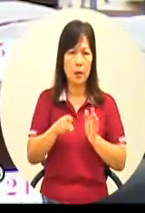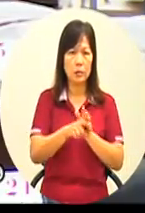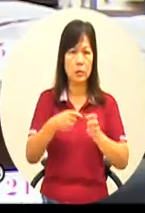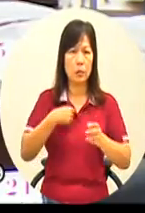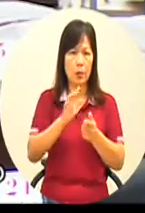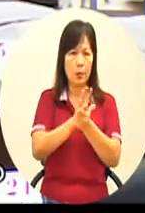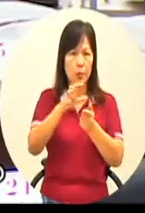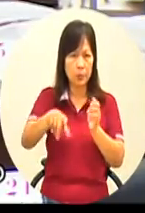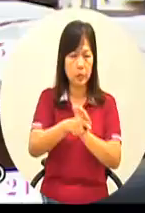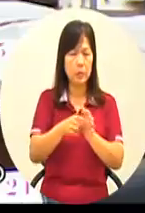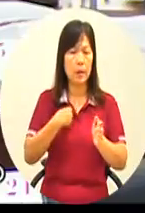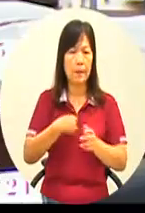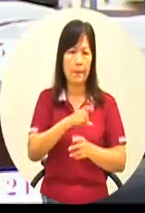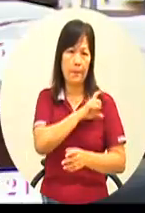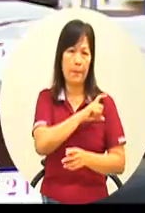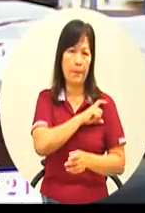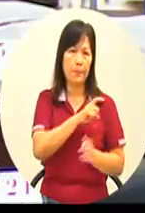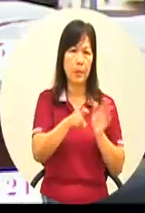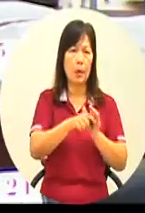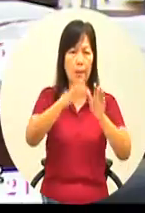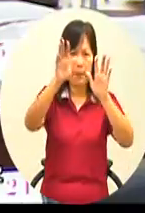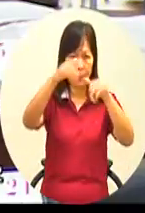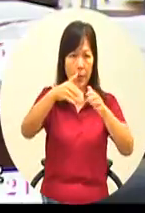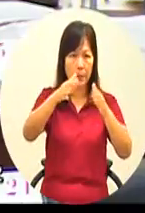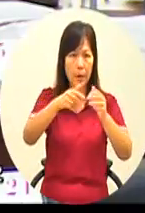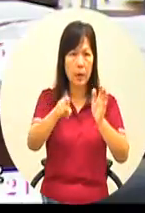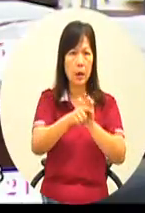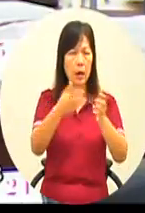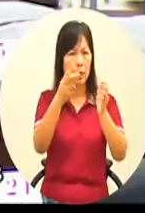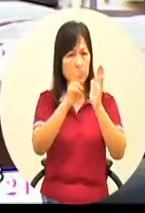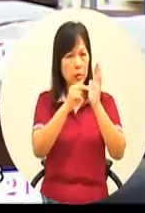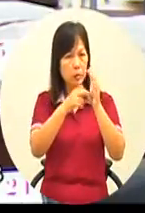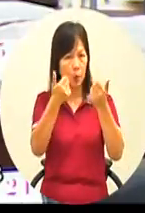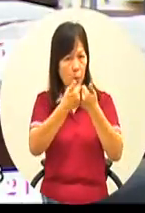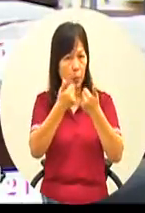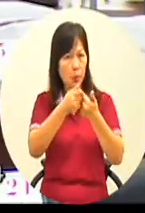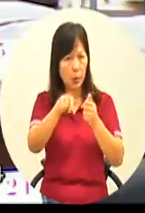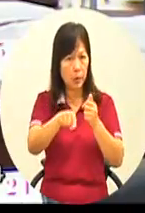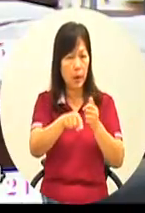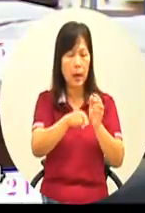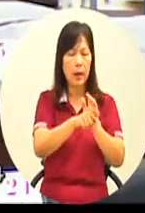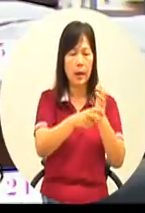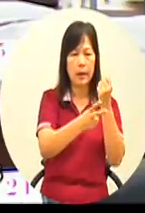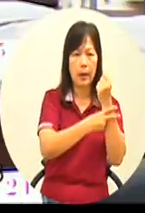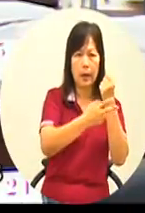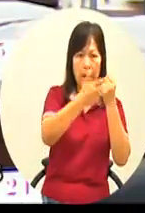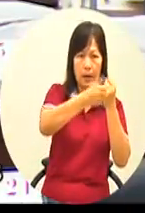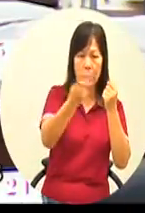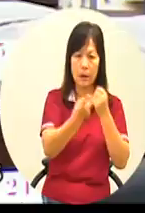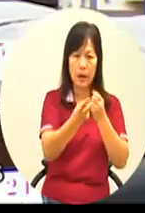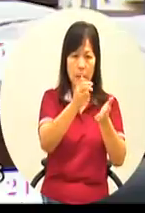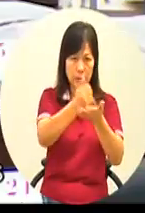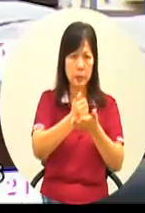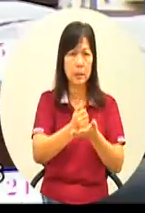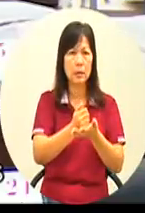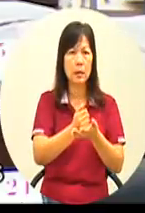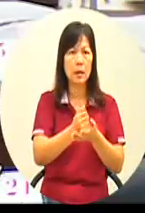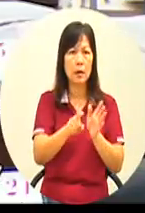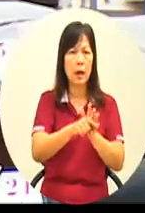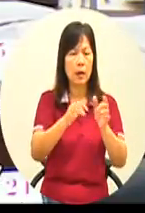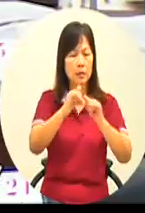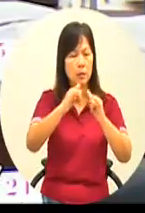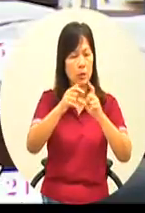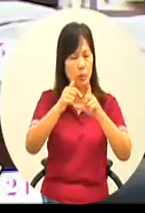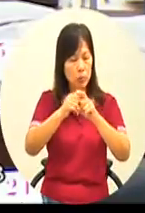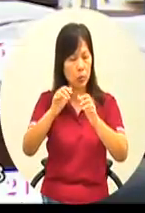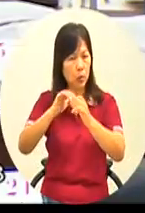错诶，这个名医，我们召开的说明会，当地两个里长邀请，然后请了 一些社区公民